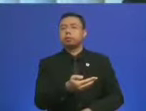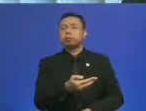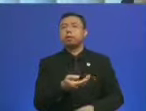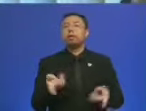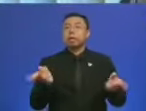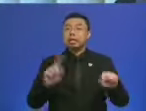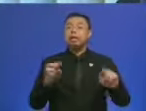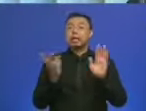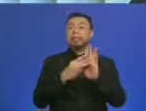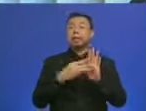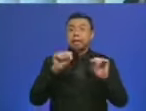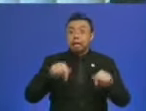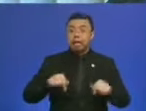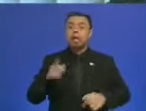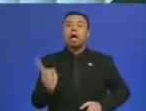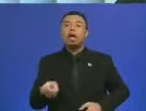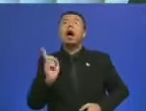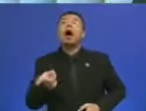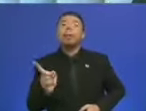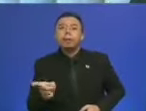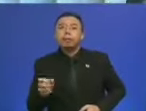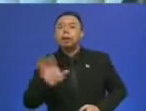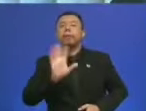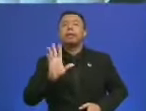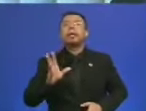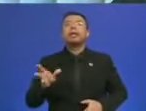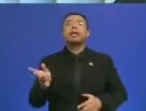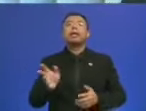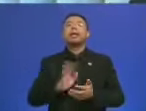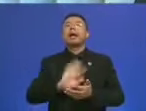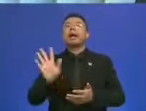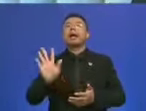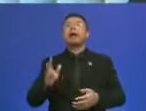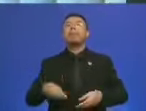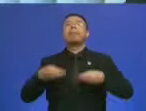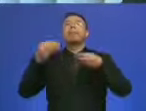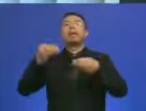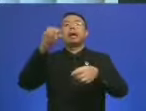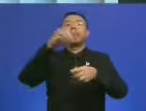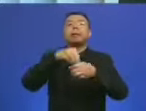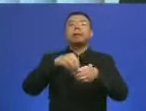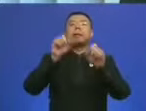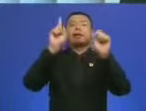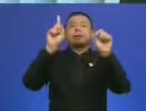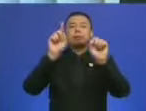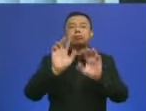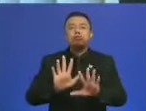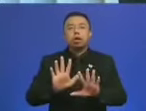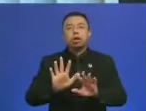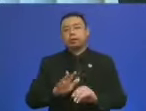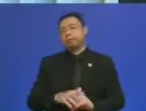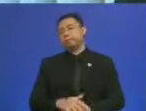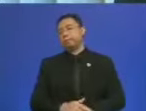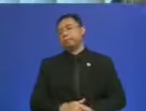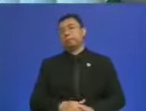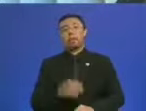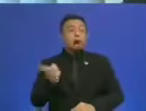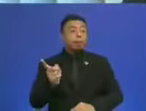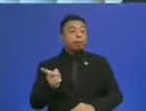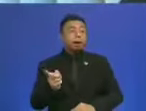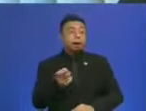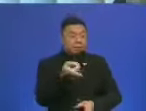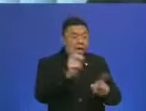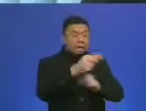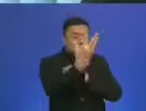Hai jadi masalah ini ada karena tidak dapat tidak ada tidak memberi perpuluhan Oh kenapa